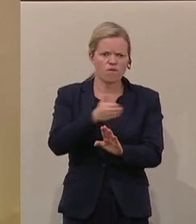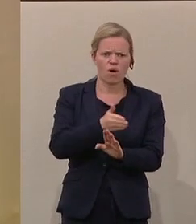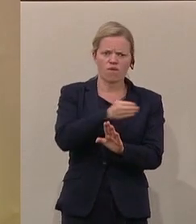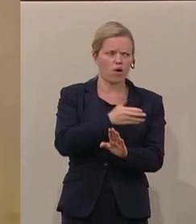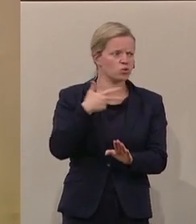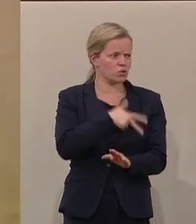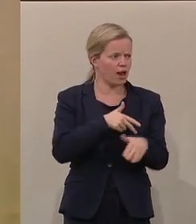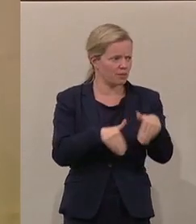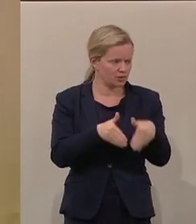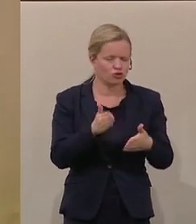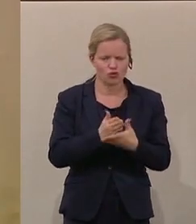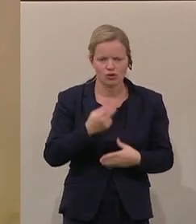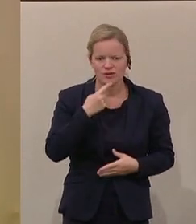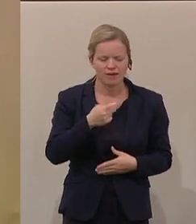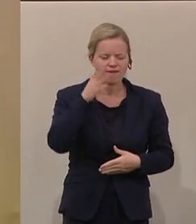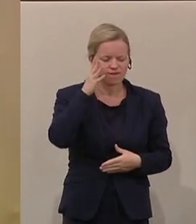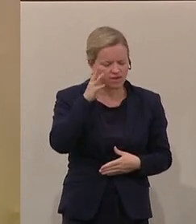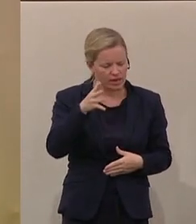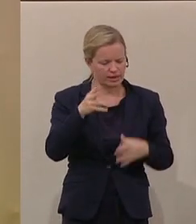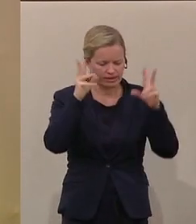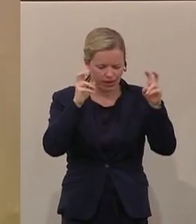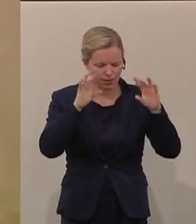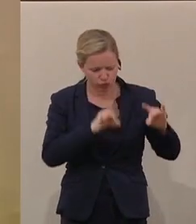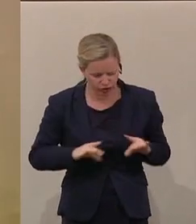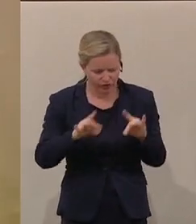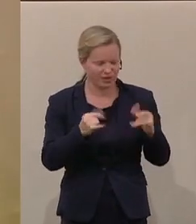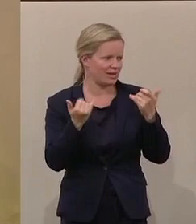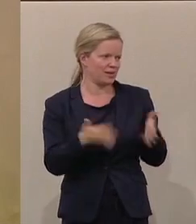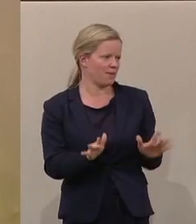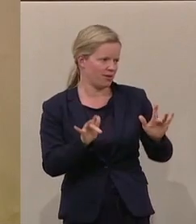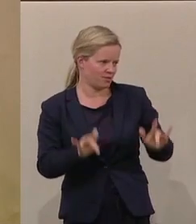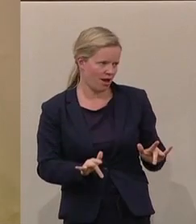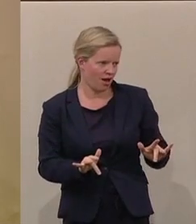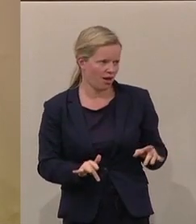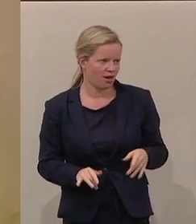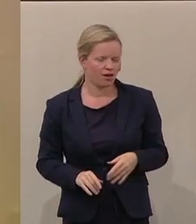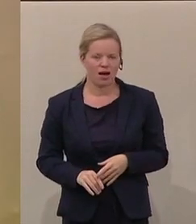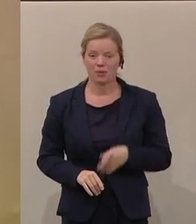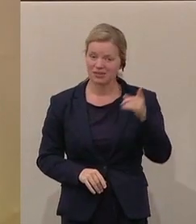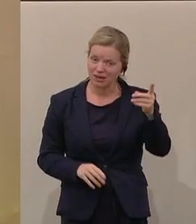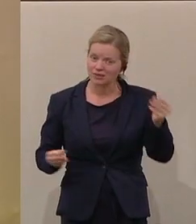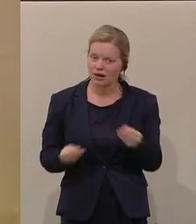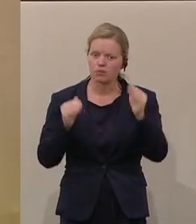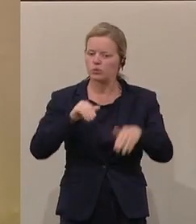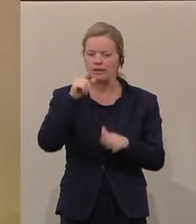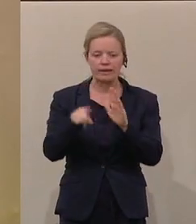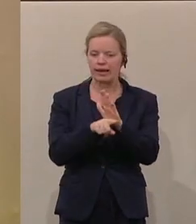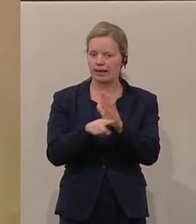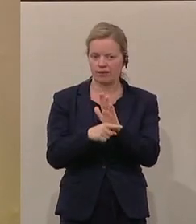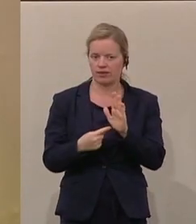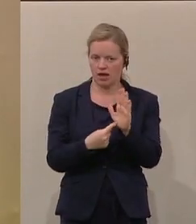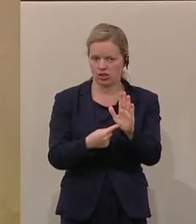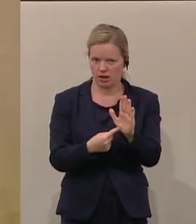Vorsozialminister angekündigt, er wird sich dem annehmen, der ist jetzt nicht mehr. Aber das ist etwas, das müssen Sie jetzt auch nicht negativ darstellen. Also das kann ich jetzt überhaupt